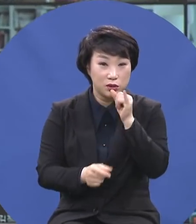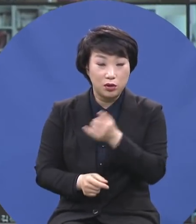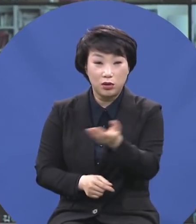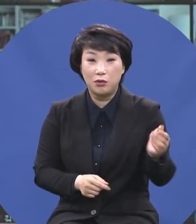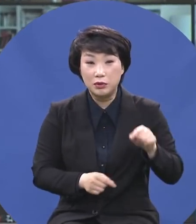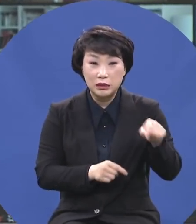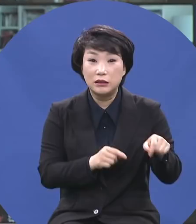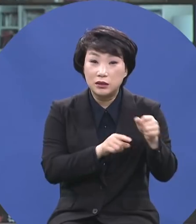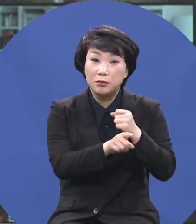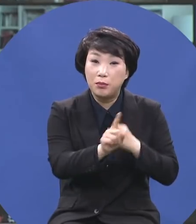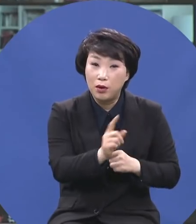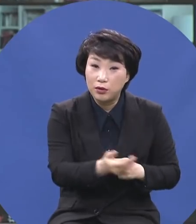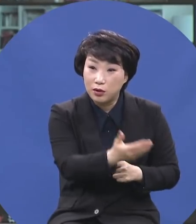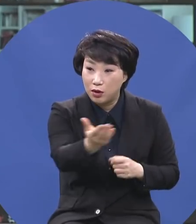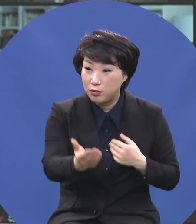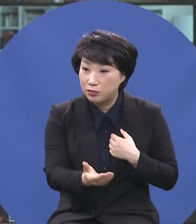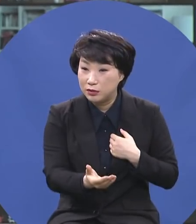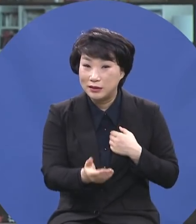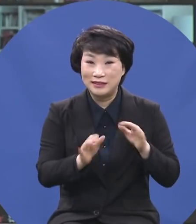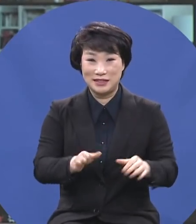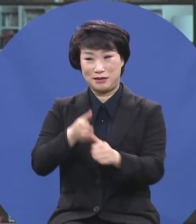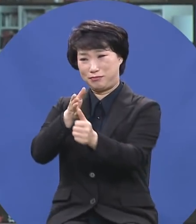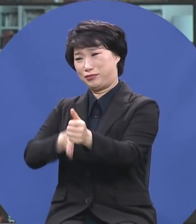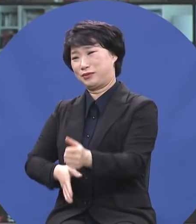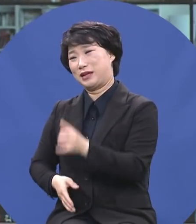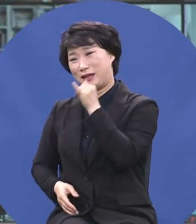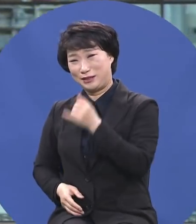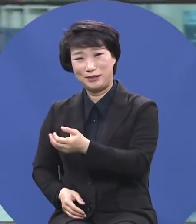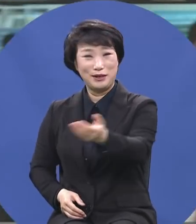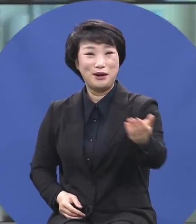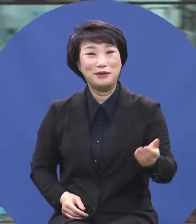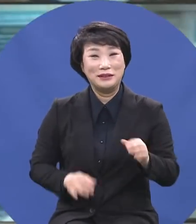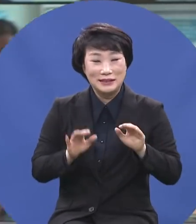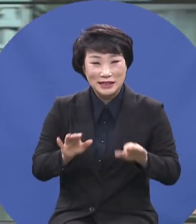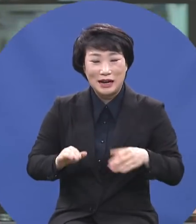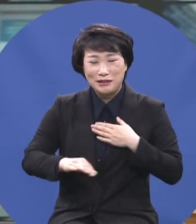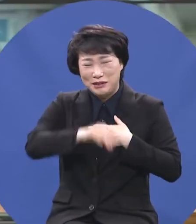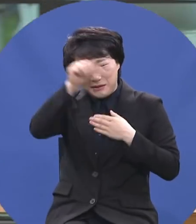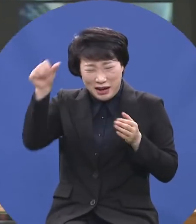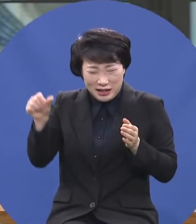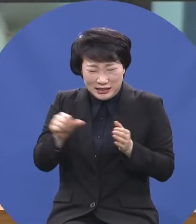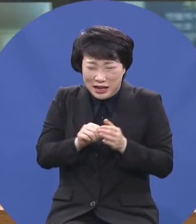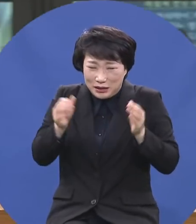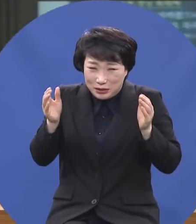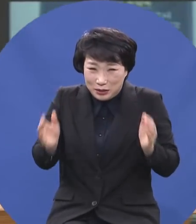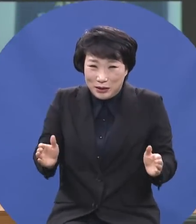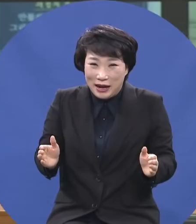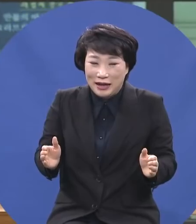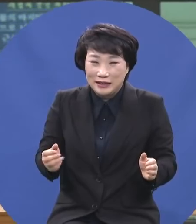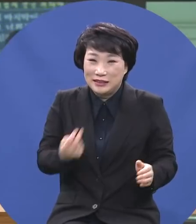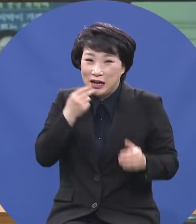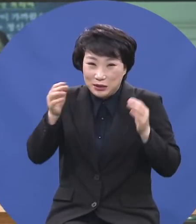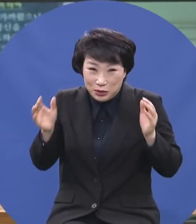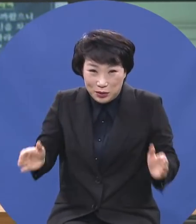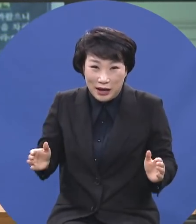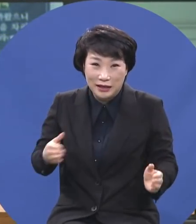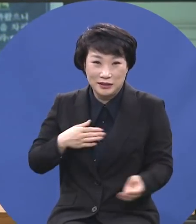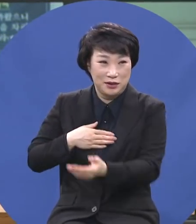이게 무슨 얘기냐? 여러분 간절히 비옵나니 우리가 평생 사는